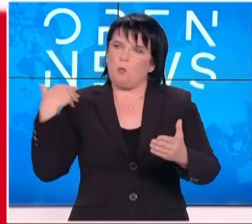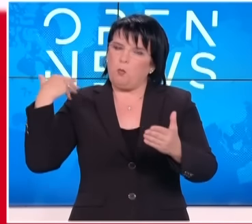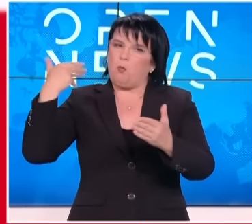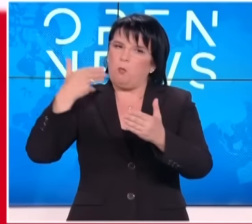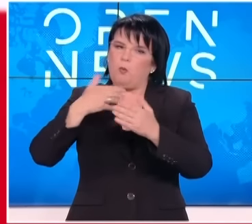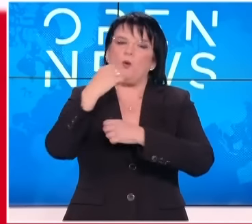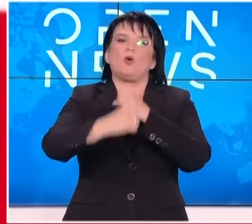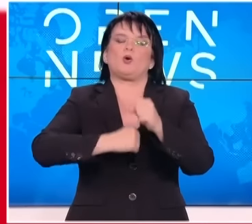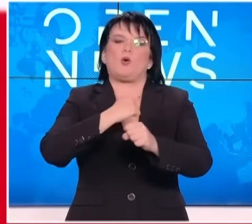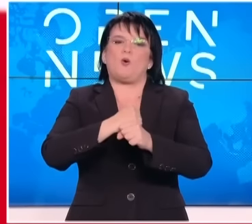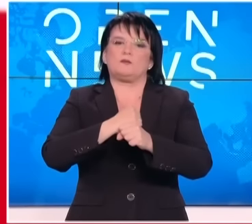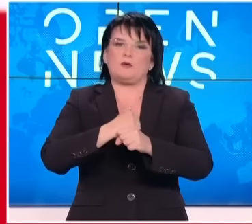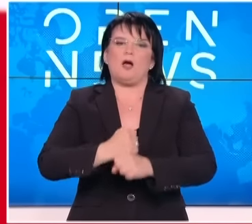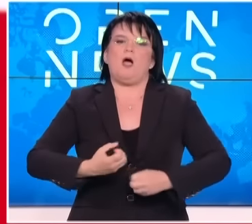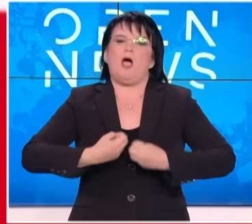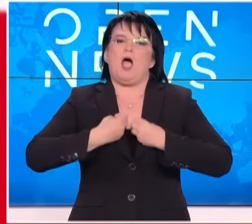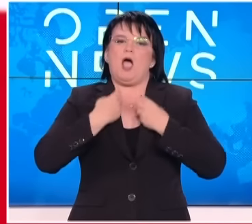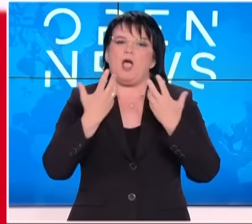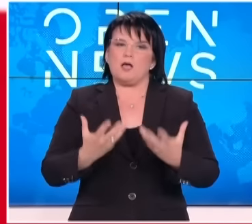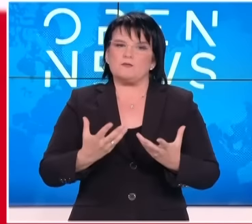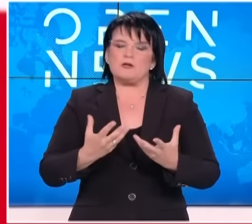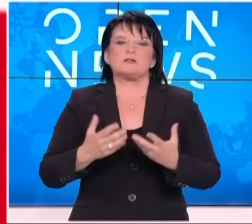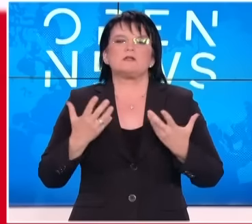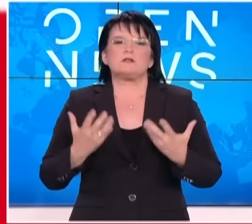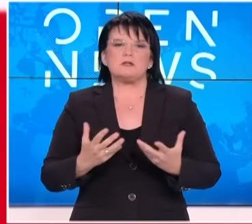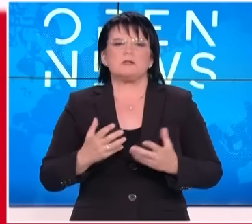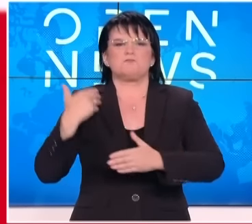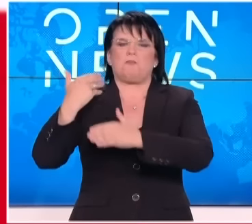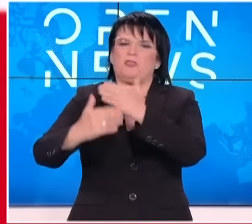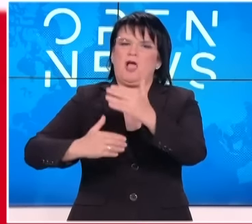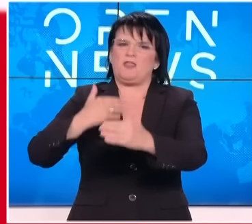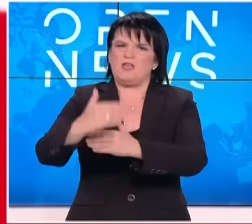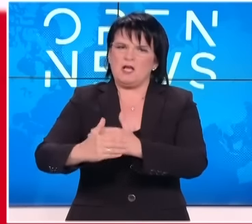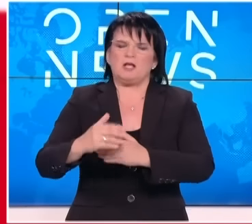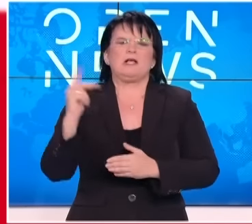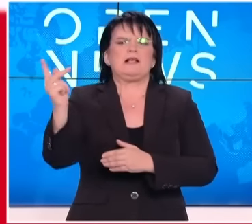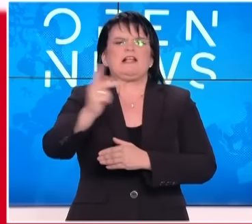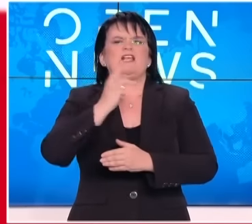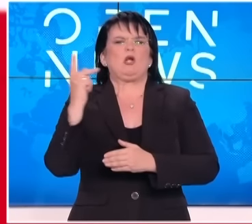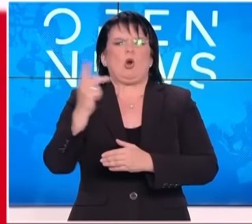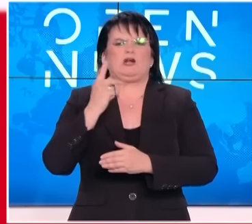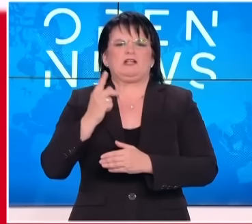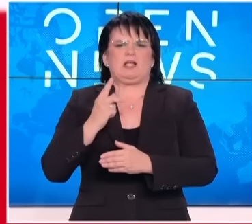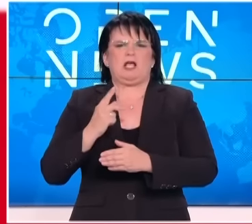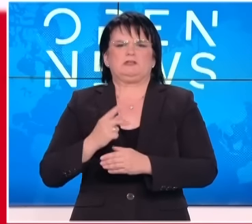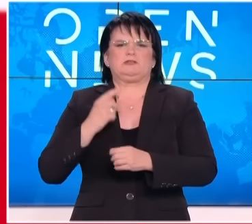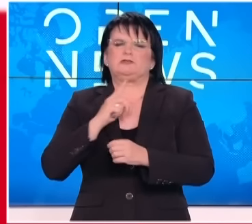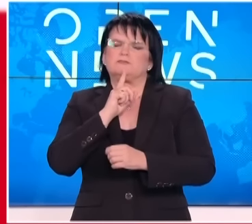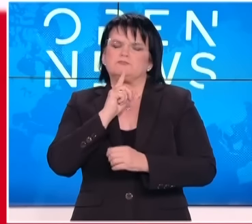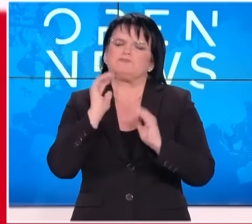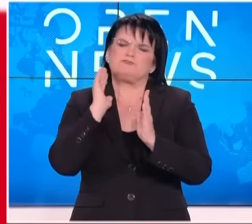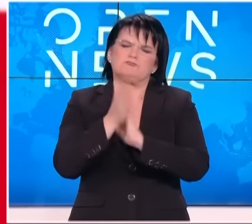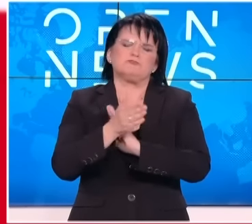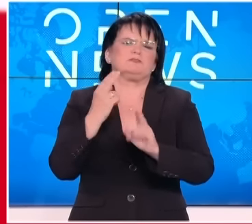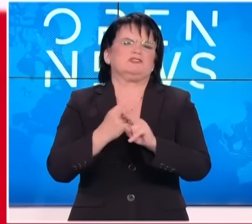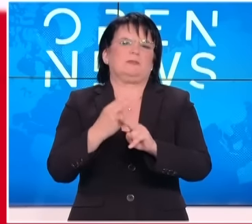χρόνια και αυτό που εκφράζεται τα τελευταία χρόνια και στις διαδικασίες στις κοινωνικές διεργασίες που γίνονται που είναι ζωντανές όντως